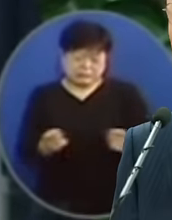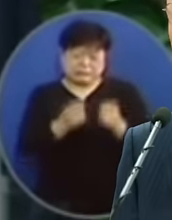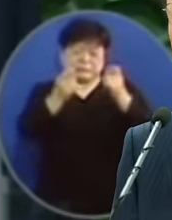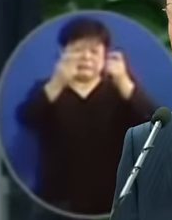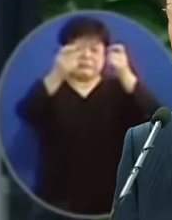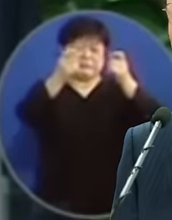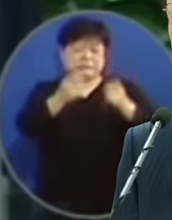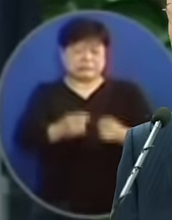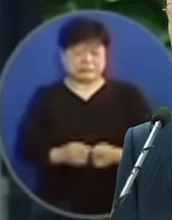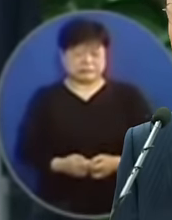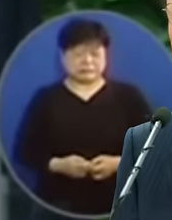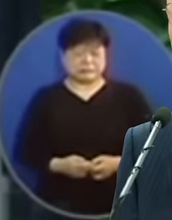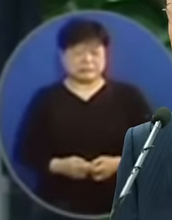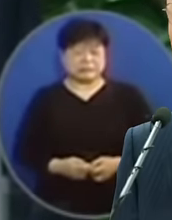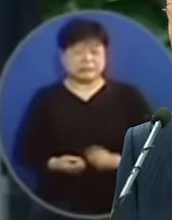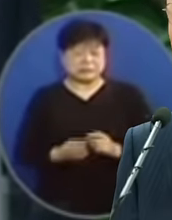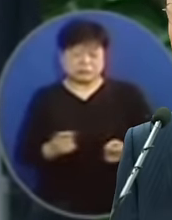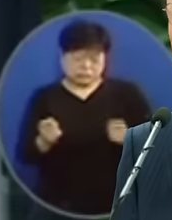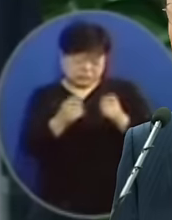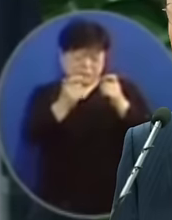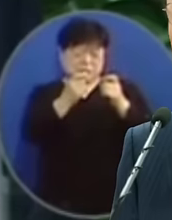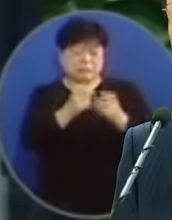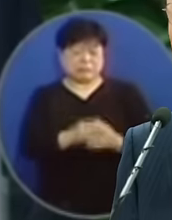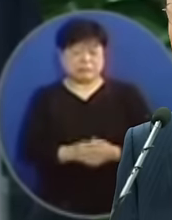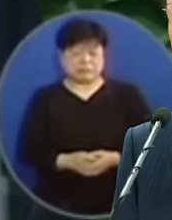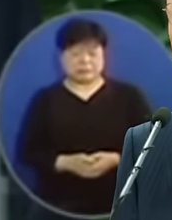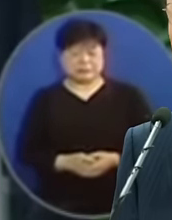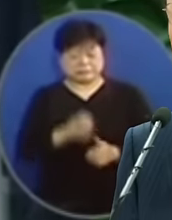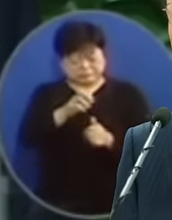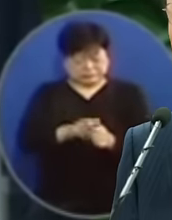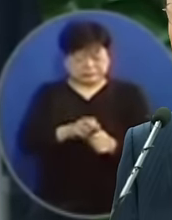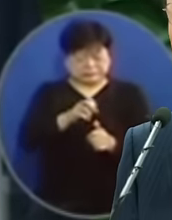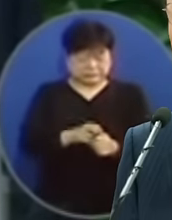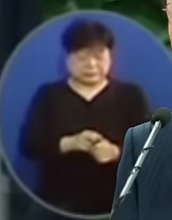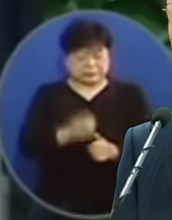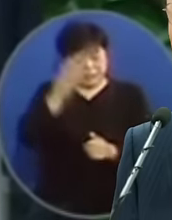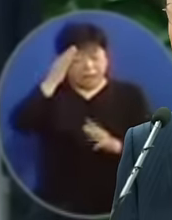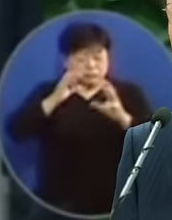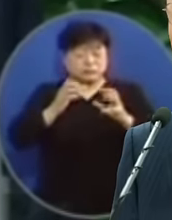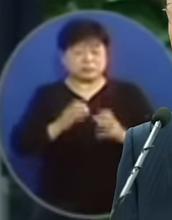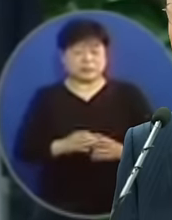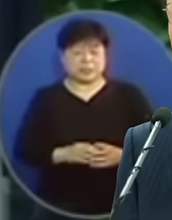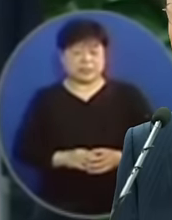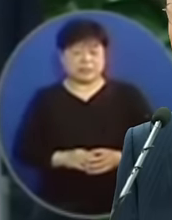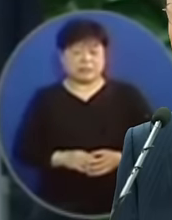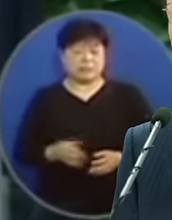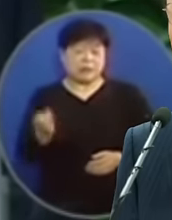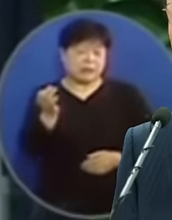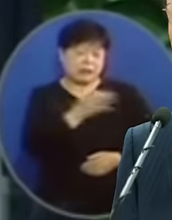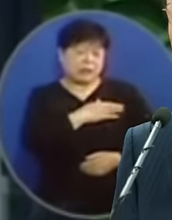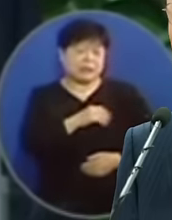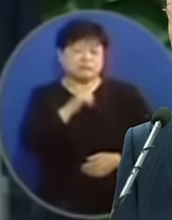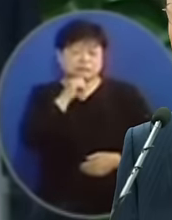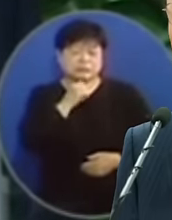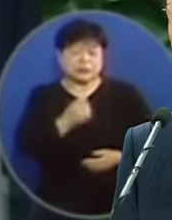저희끼리도 갈라져서 물고 찍고 싸우고 한국에 빈부격차는 심해지고